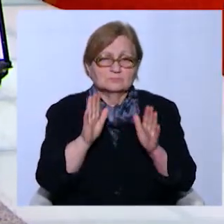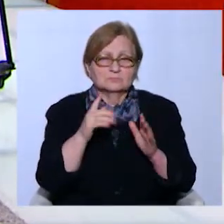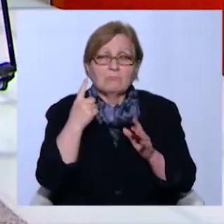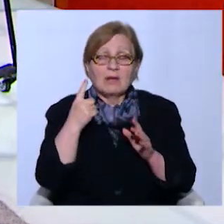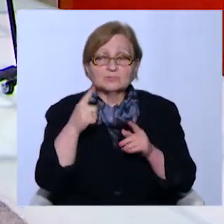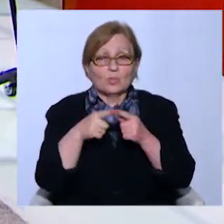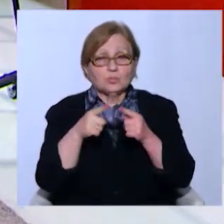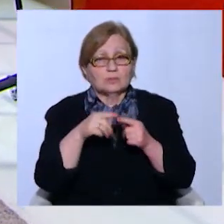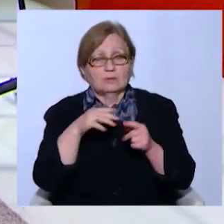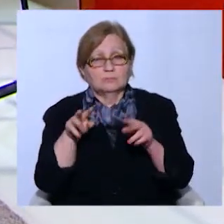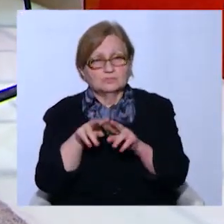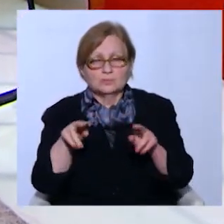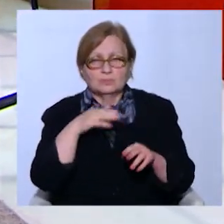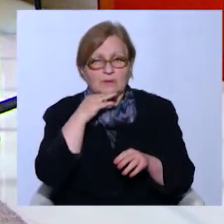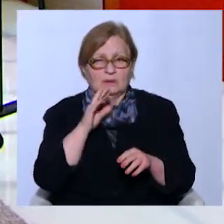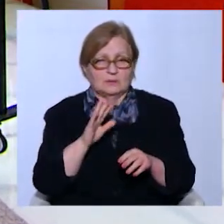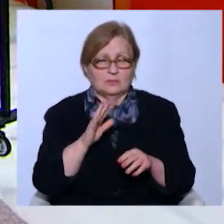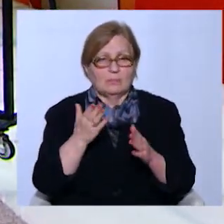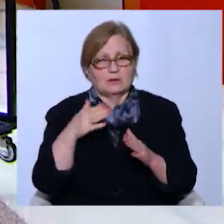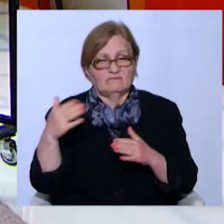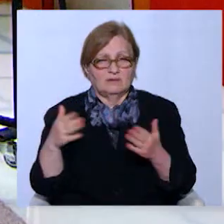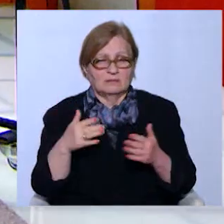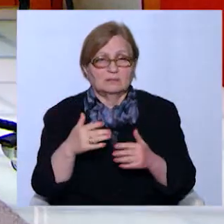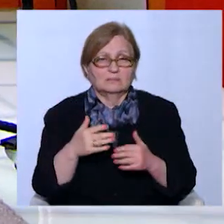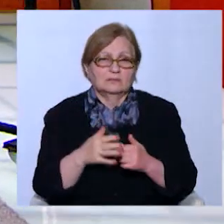არის საკმარისი. ეხლა ვისწავლოთ